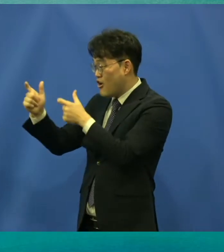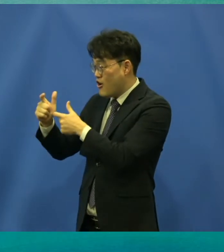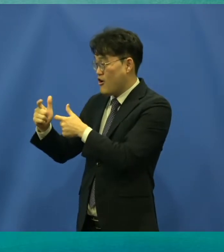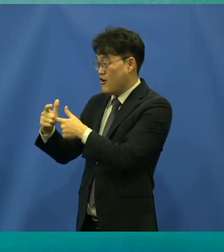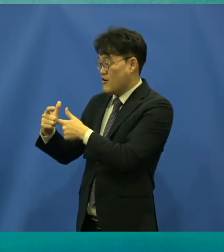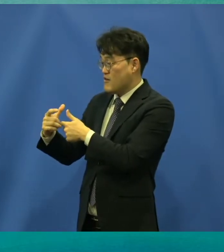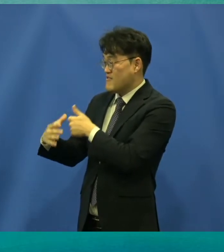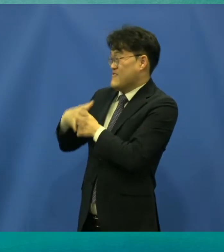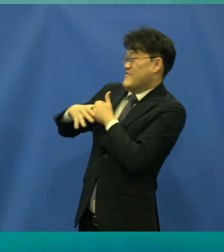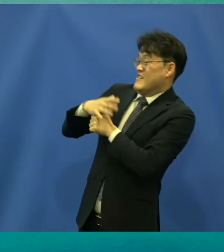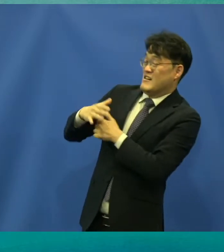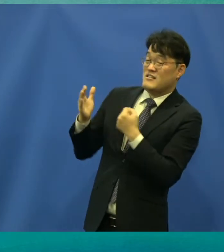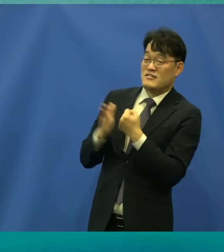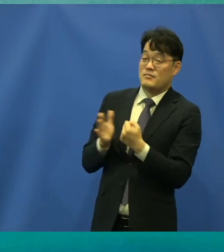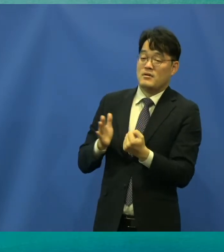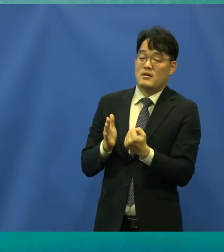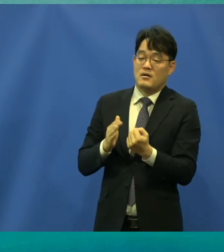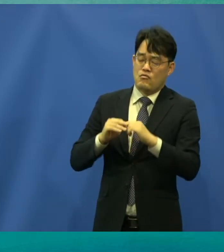스킨십.